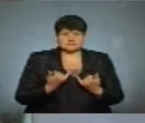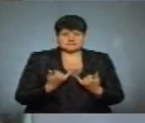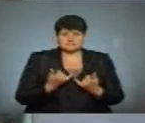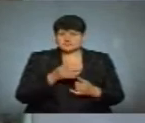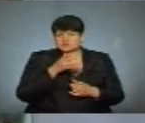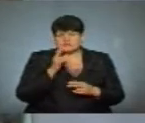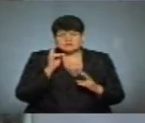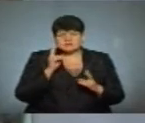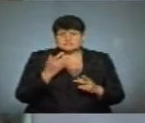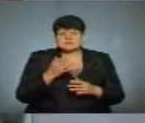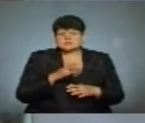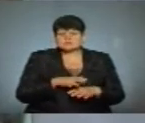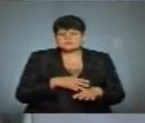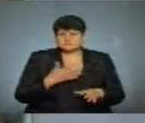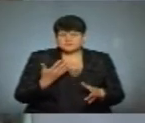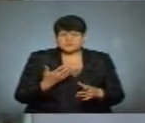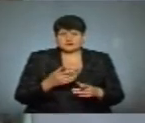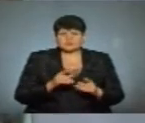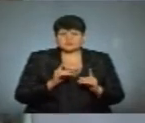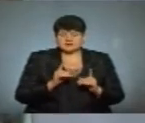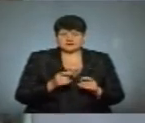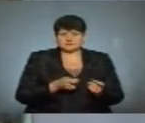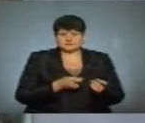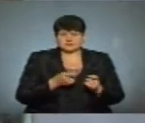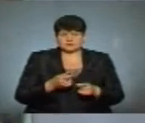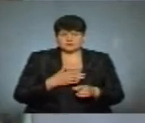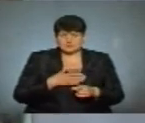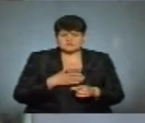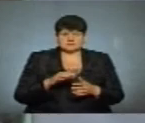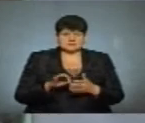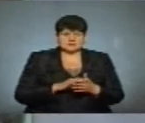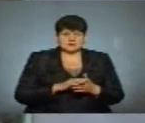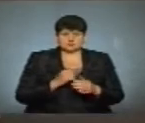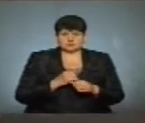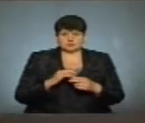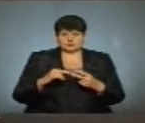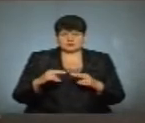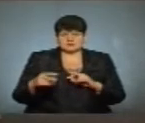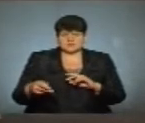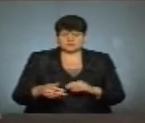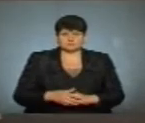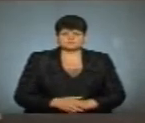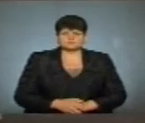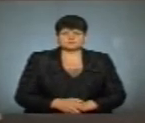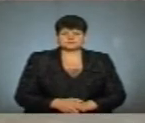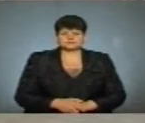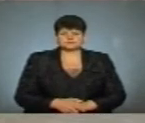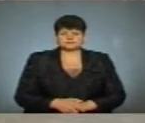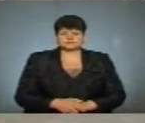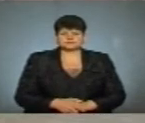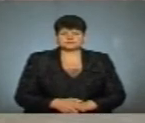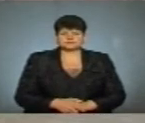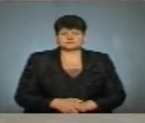знати, скільки це буде тривати. І ближчим часом, тільки як вони будуть вже в нас, ми зразу їх проведемо, їх заміну. Світлана Лазорик, Оксана Галіяш, новини